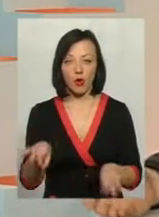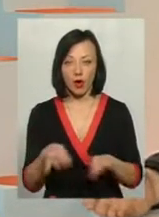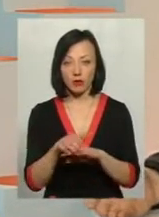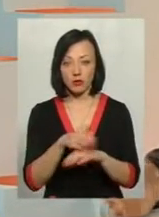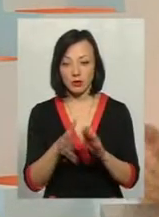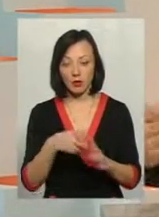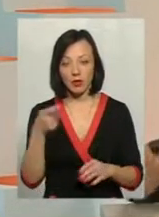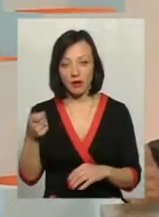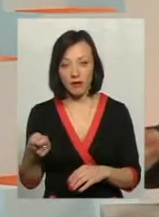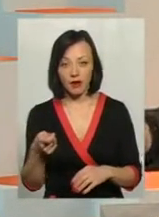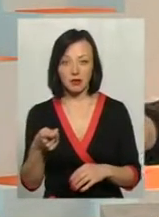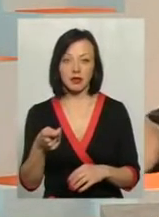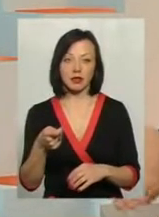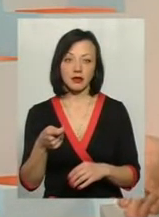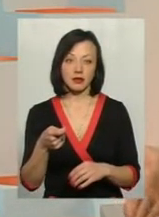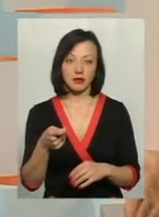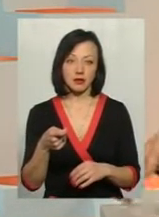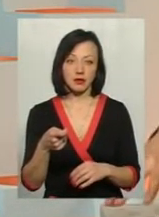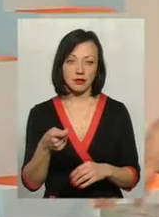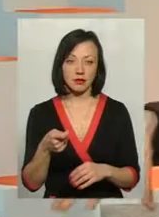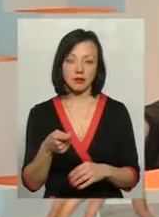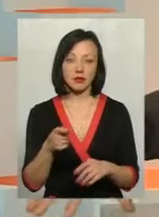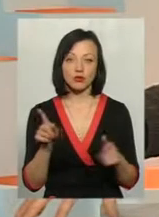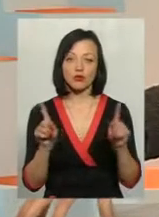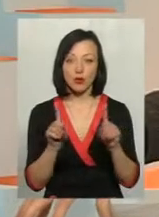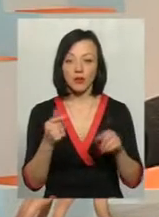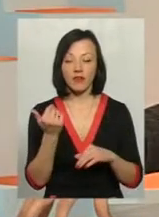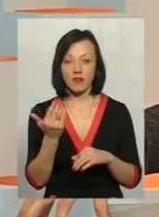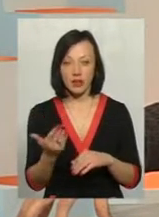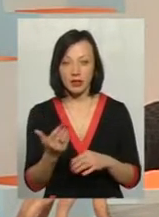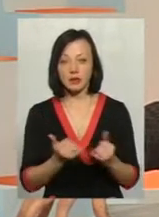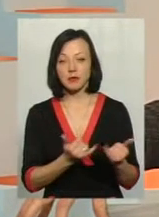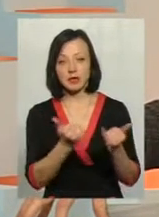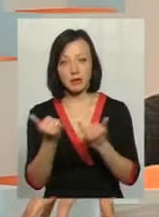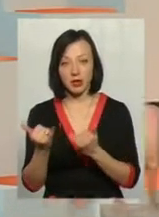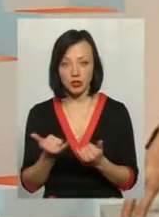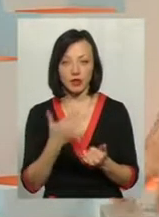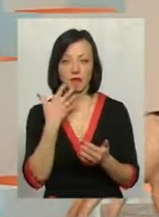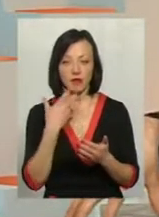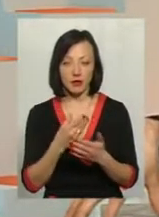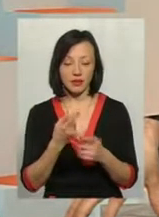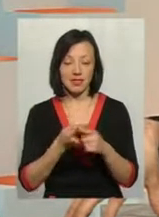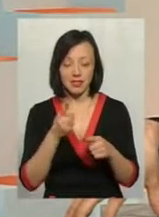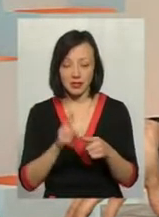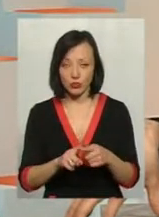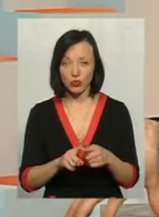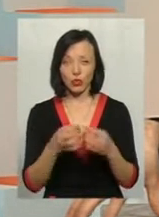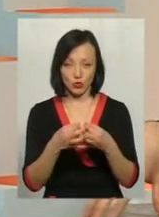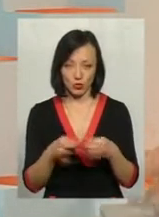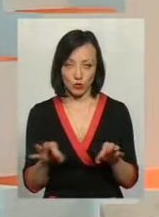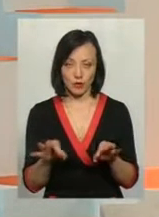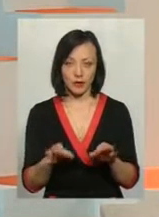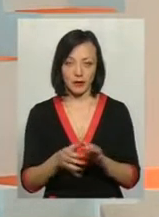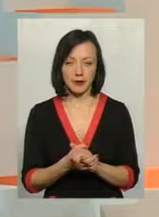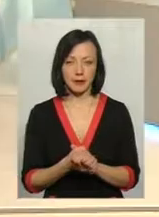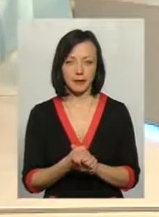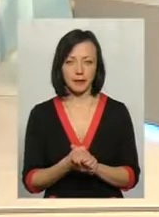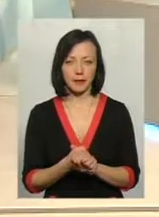ласка, подавайтесь, аби ви забезпечили, власне, цю фізичну доступність медичної допомоги.